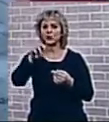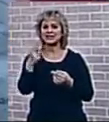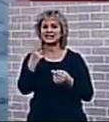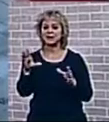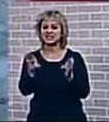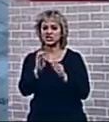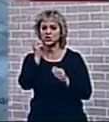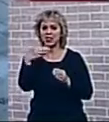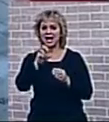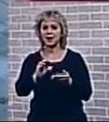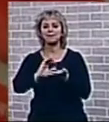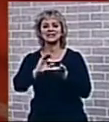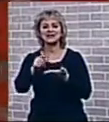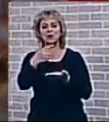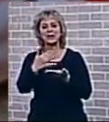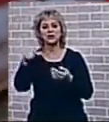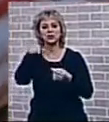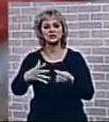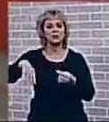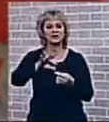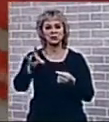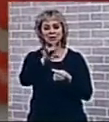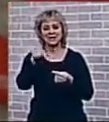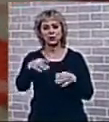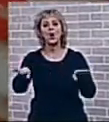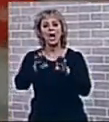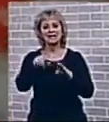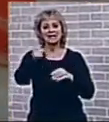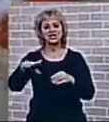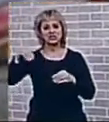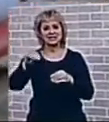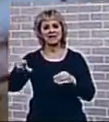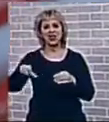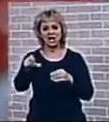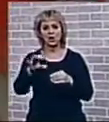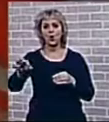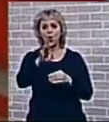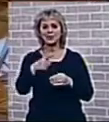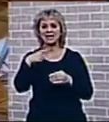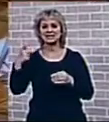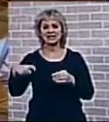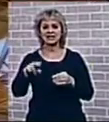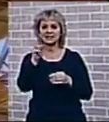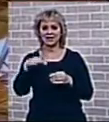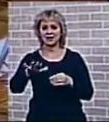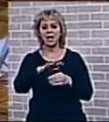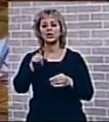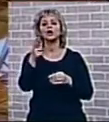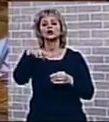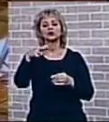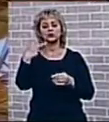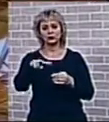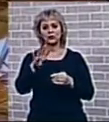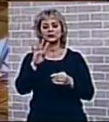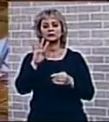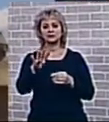со шлаком. Поставляют качественную продукцию по всему региону, а также в соседние Волгоградскую область и Краснодарский край. Анна Туполева,